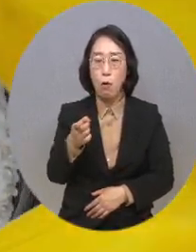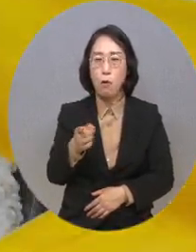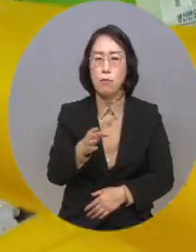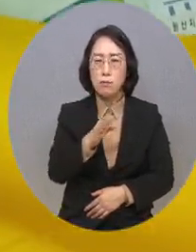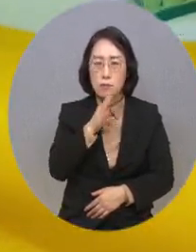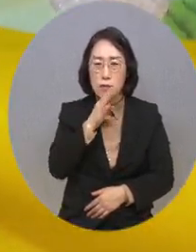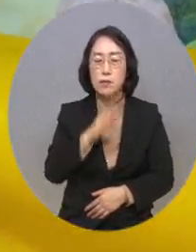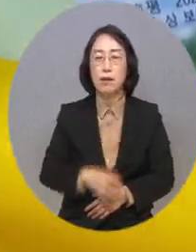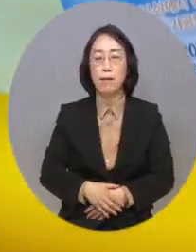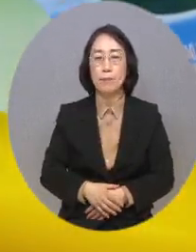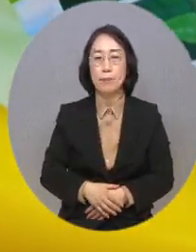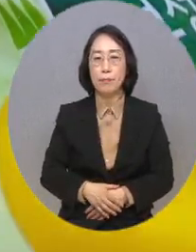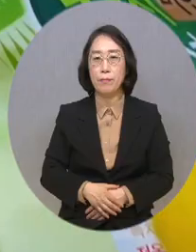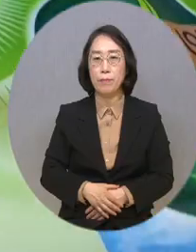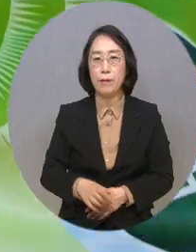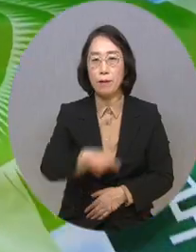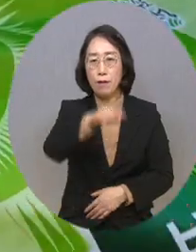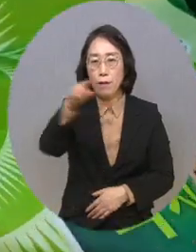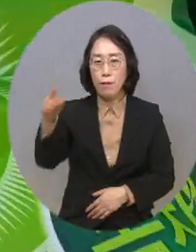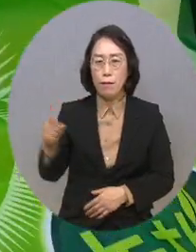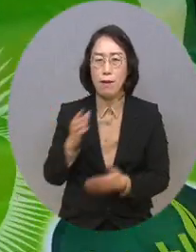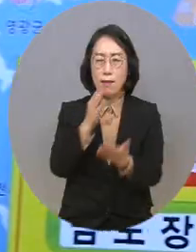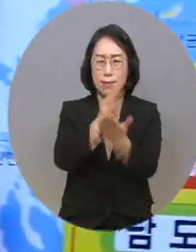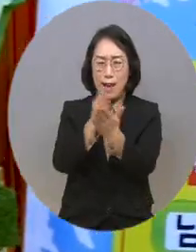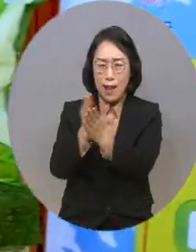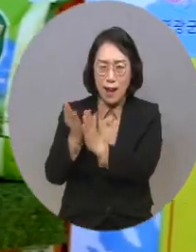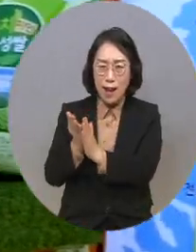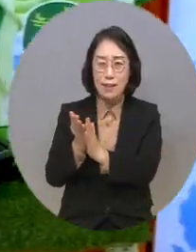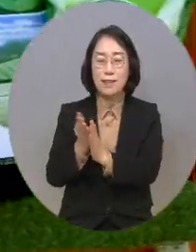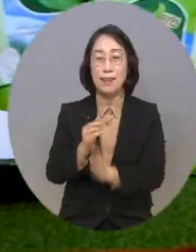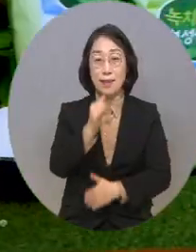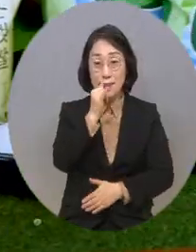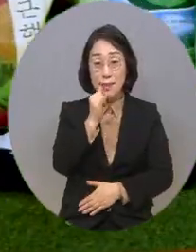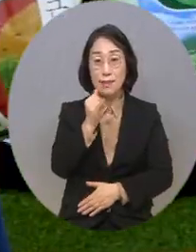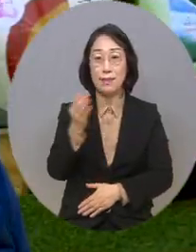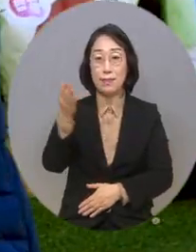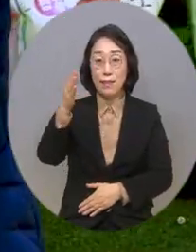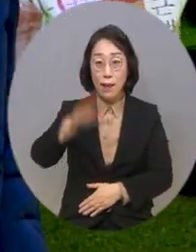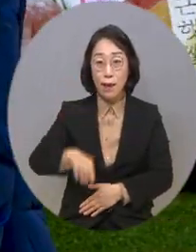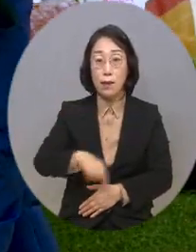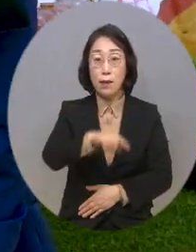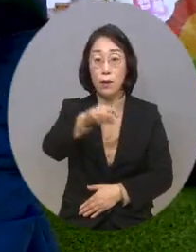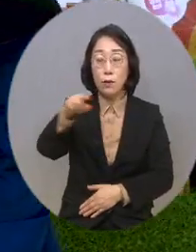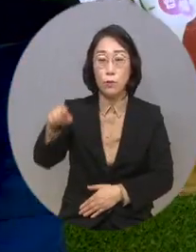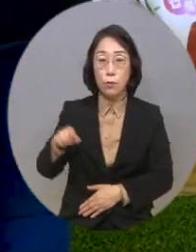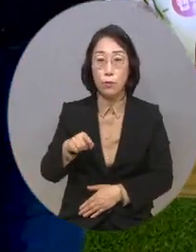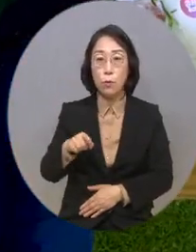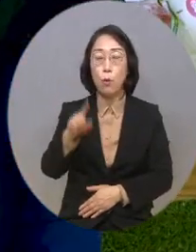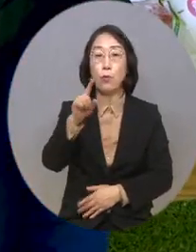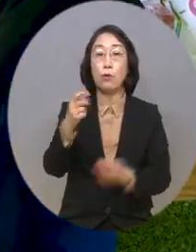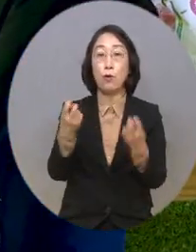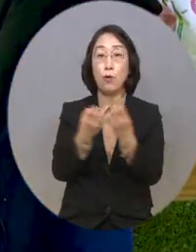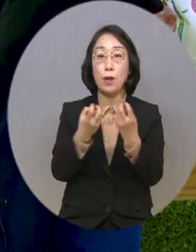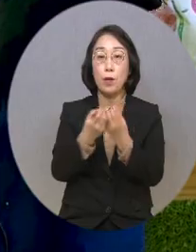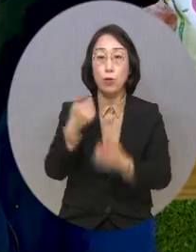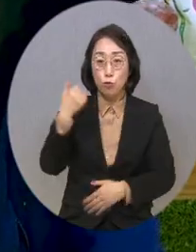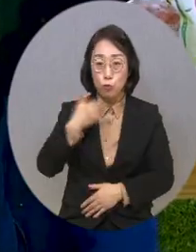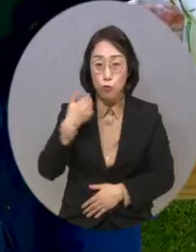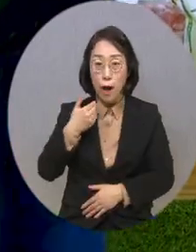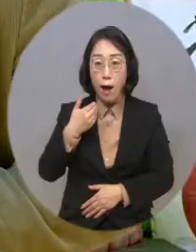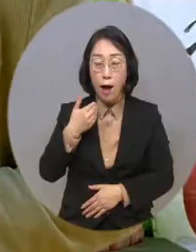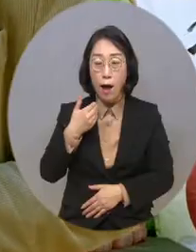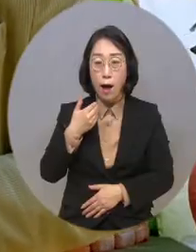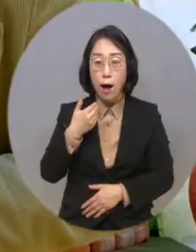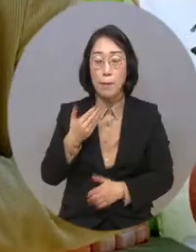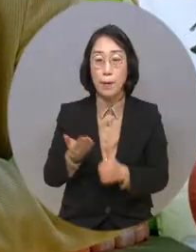되겠죠? 자, 이렇게 많은 제품들이 있는데, 이 제품들을 어떻게, 누가